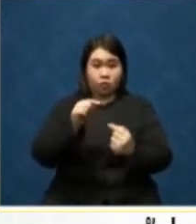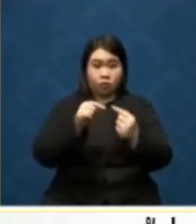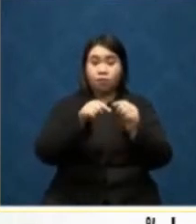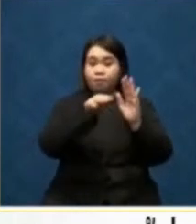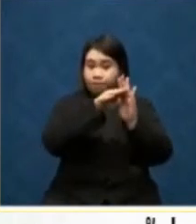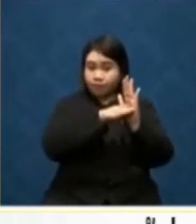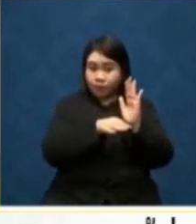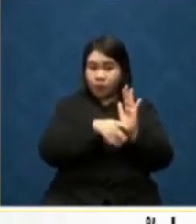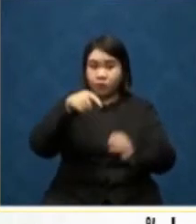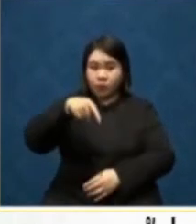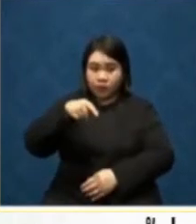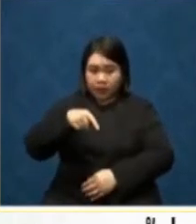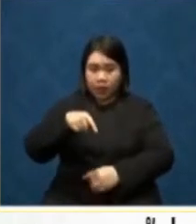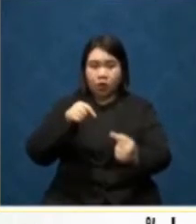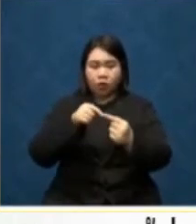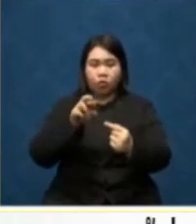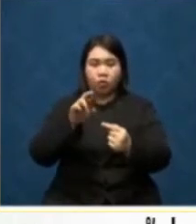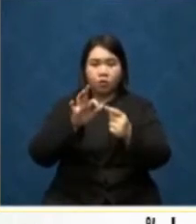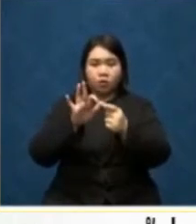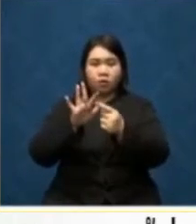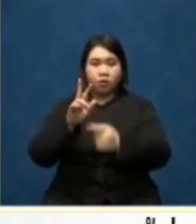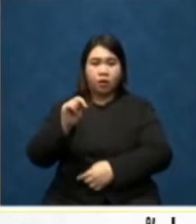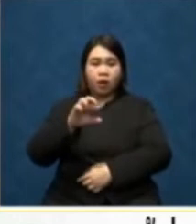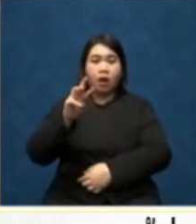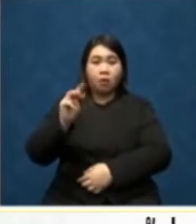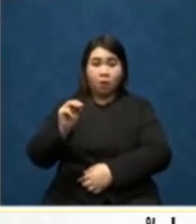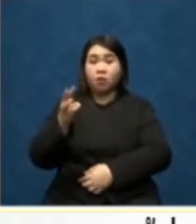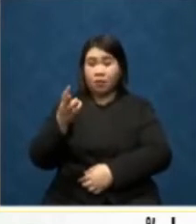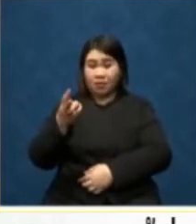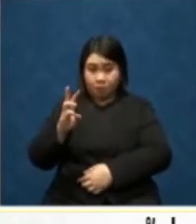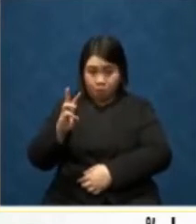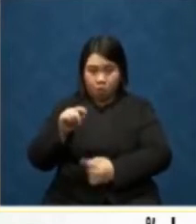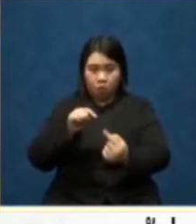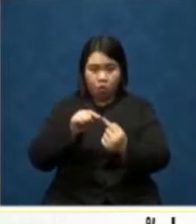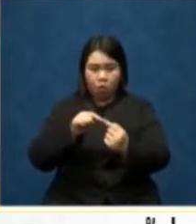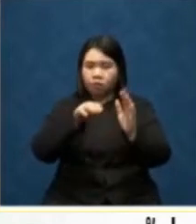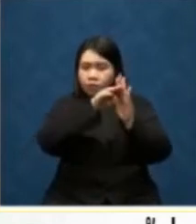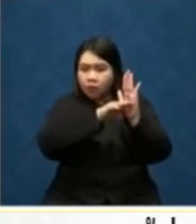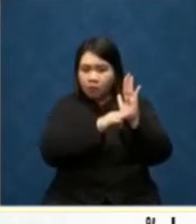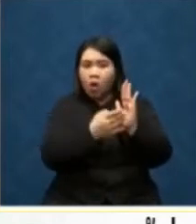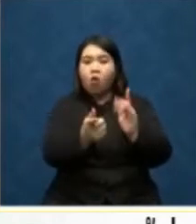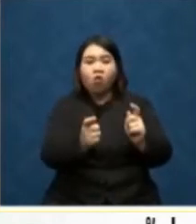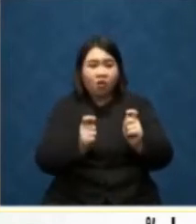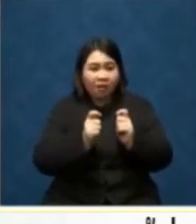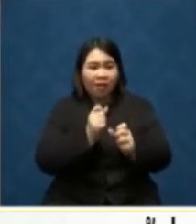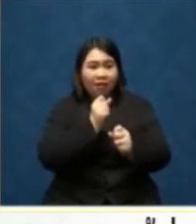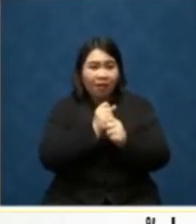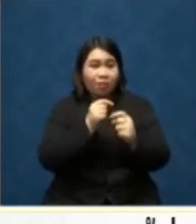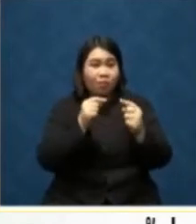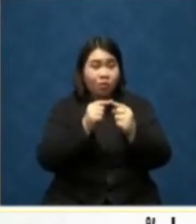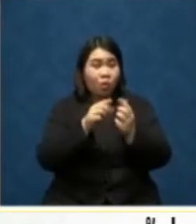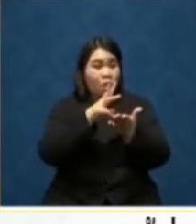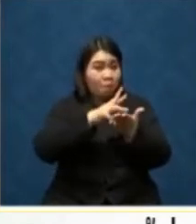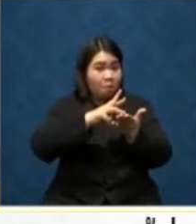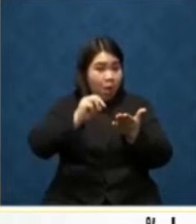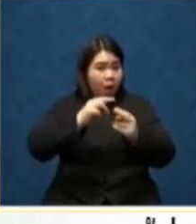ประการที่สองครั ในเรื่องของกบวนการพิศเศษ ตามร่างมาตร 16ที่จะสรางกระบวนการขอรับอนุญาต